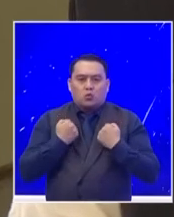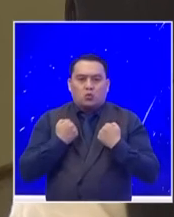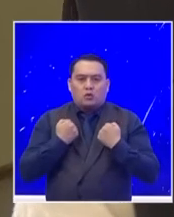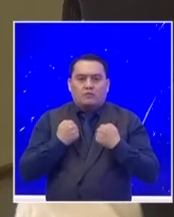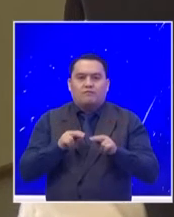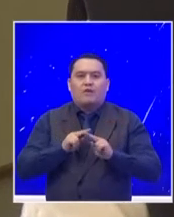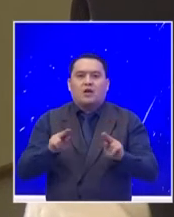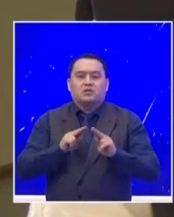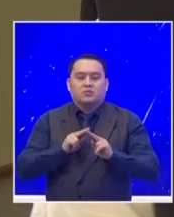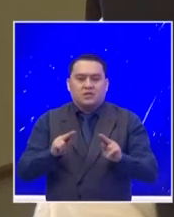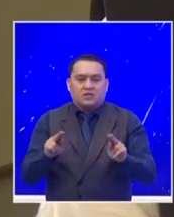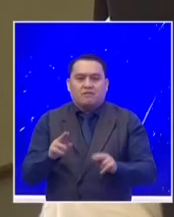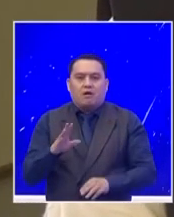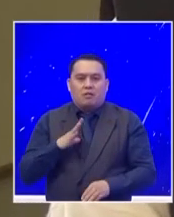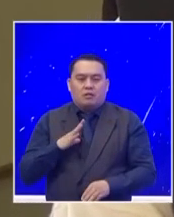Воспитывал